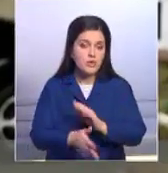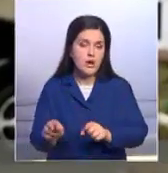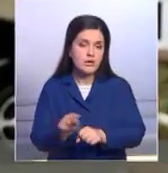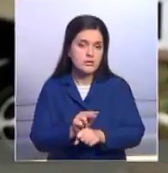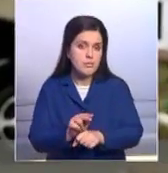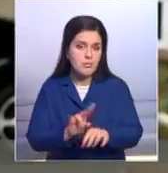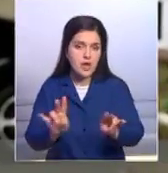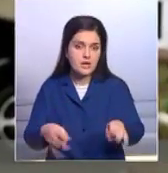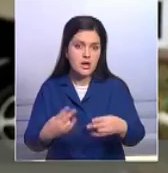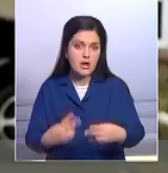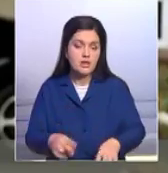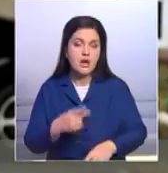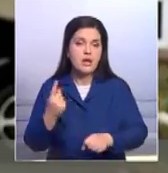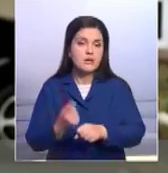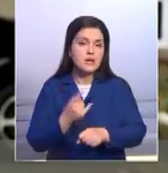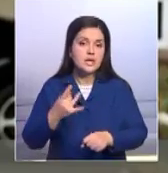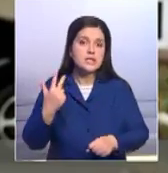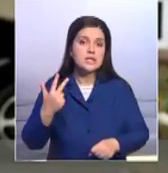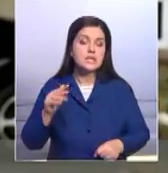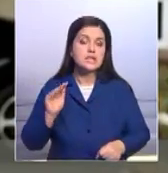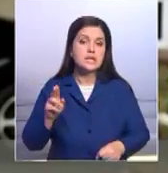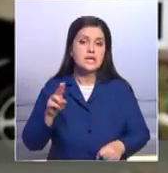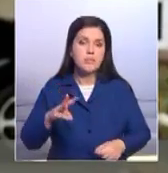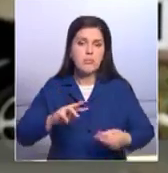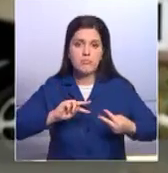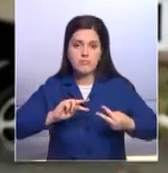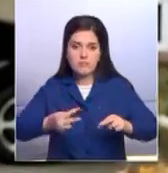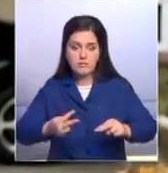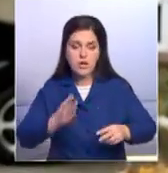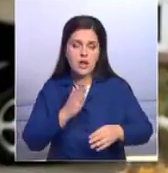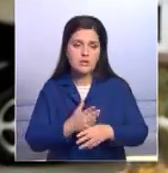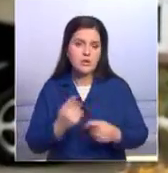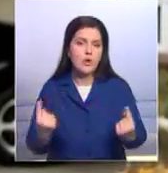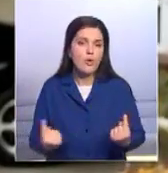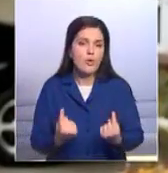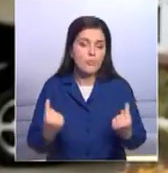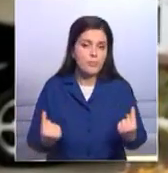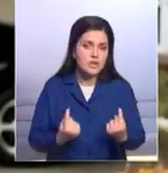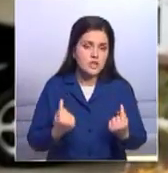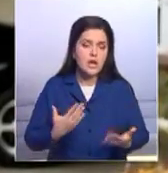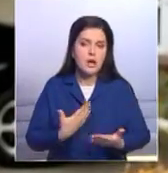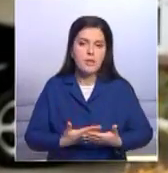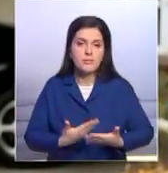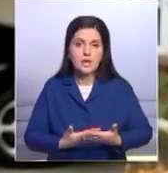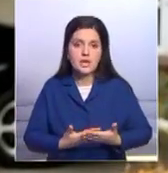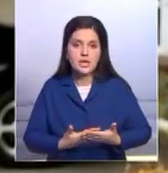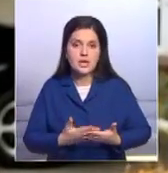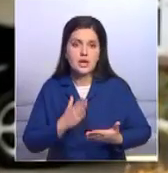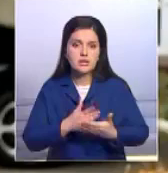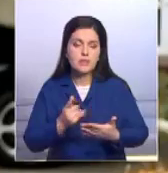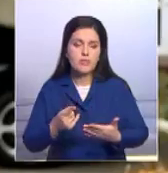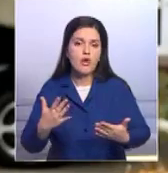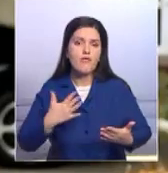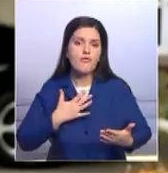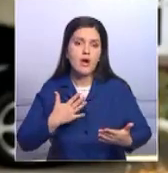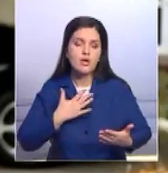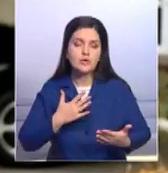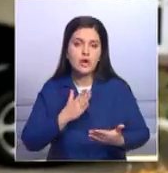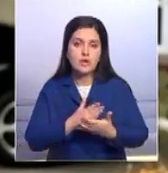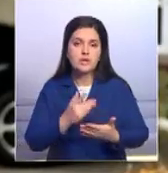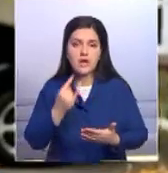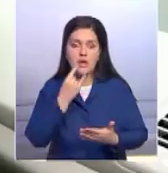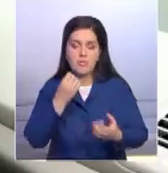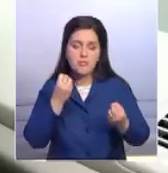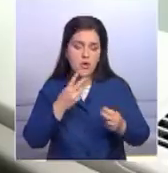ТО делается раз в 30 тысяч километров, меняются незначительные части, что-то вроде воздушных фильтров и так далее, ну и